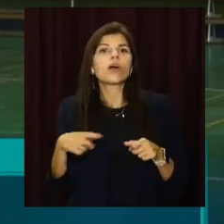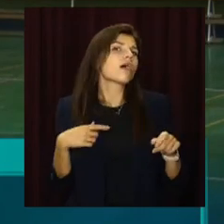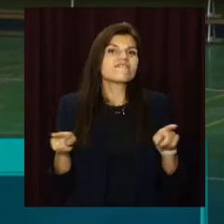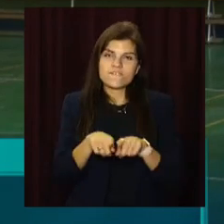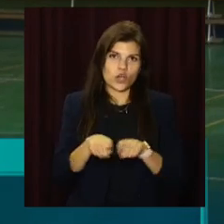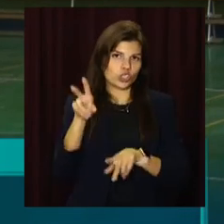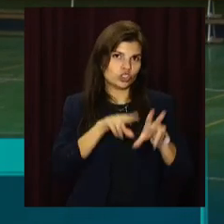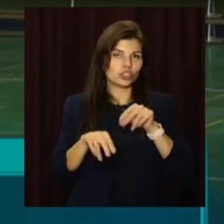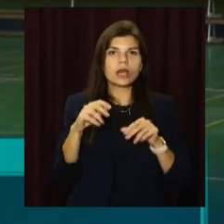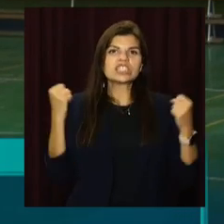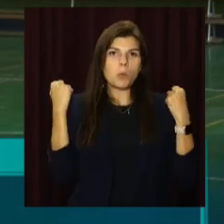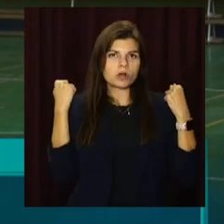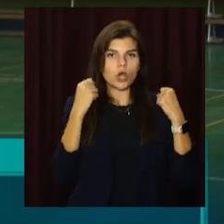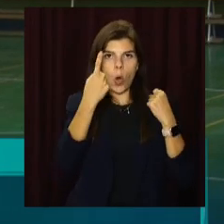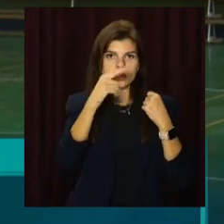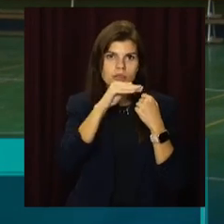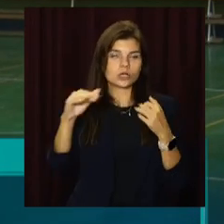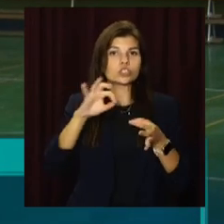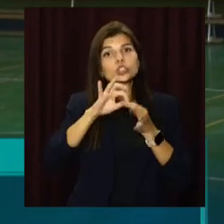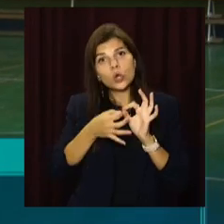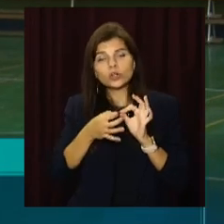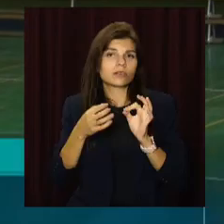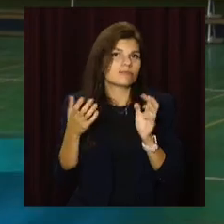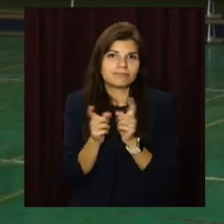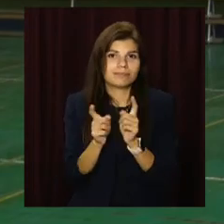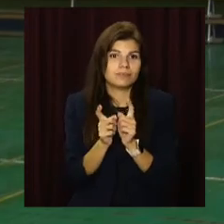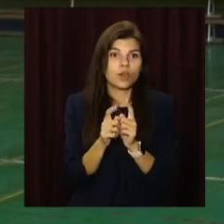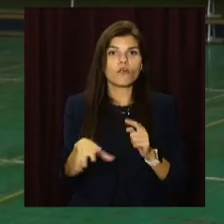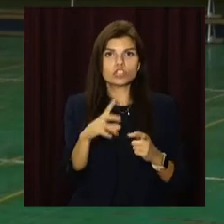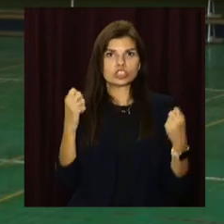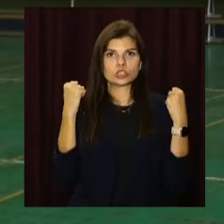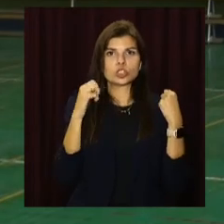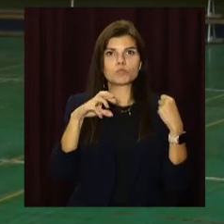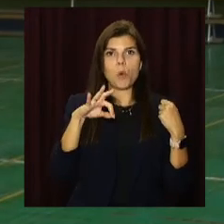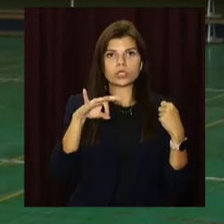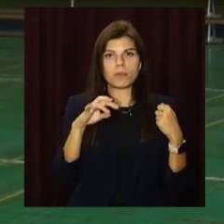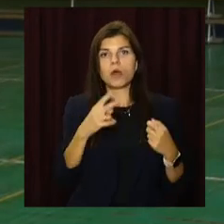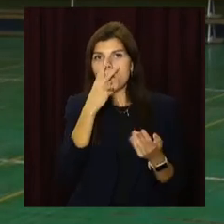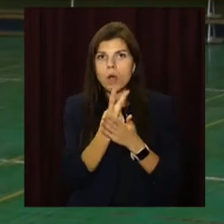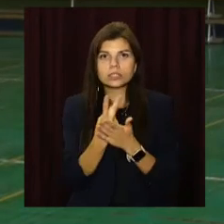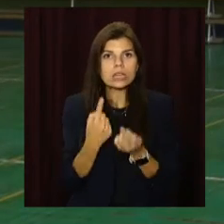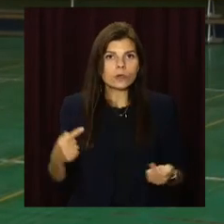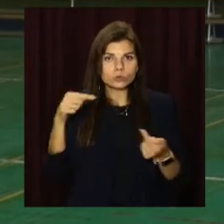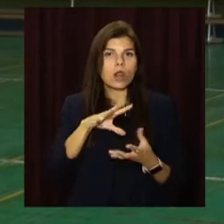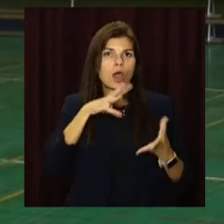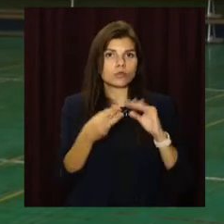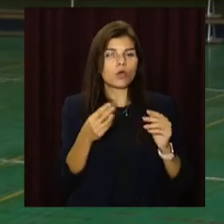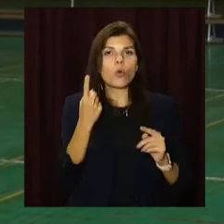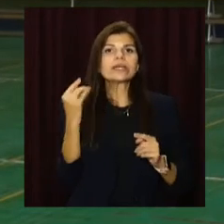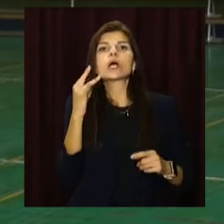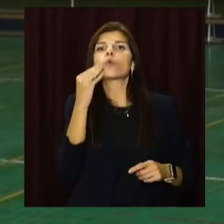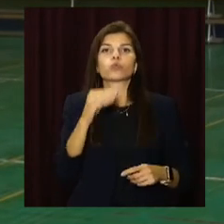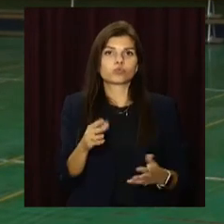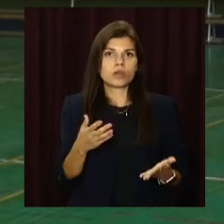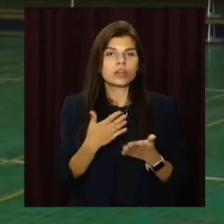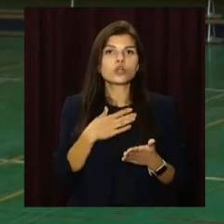всі спортсмени одного рангу. У кого-то сложності, у кого-то не сложності. Вони виступили достойно, показали результат, один із лучших. Наша